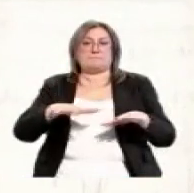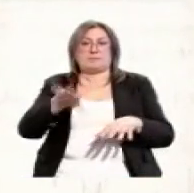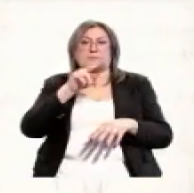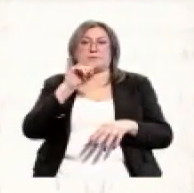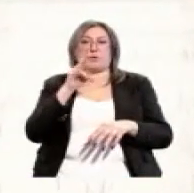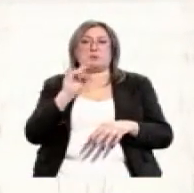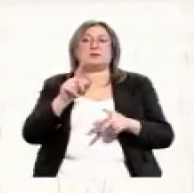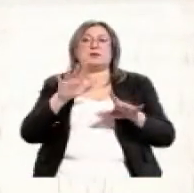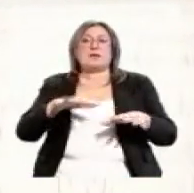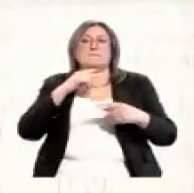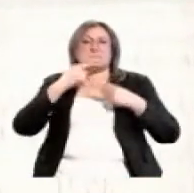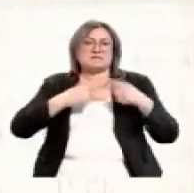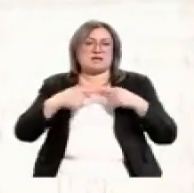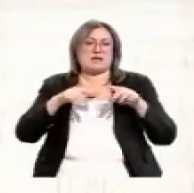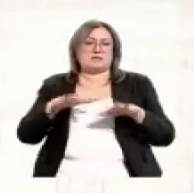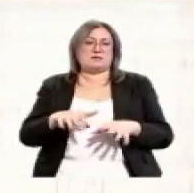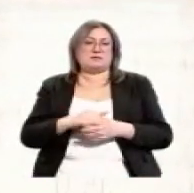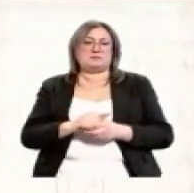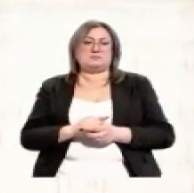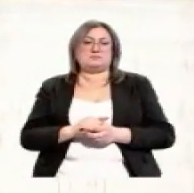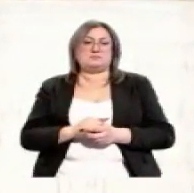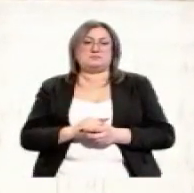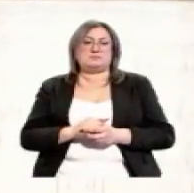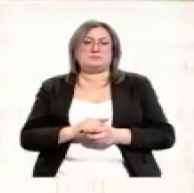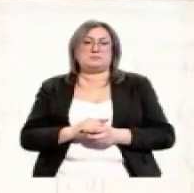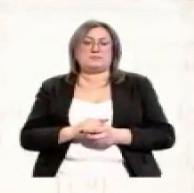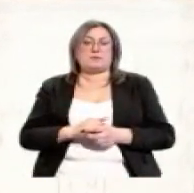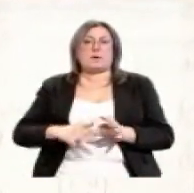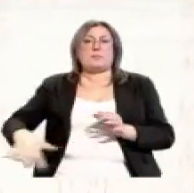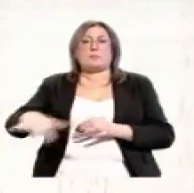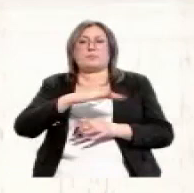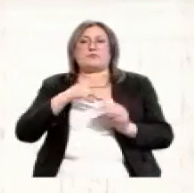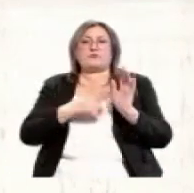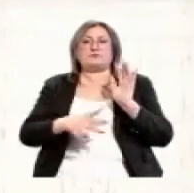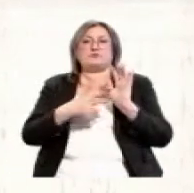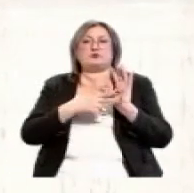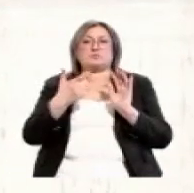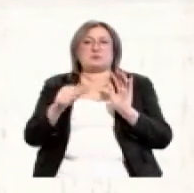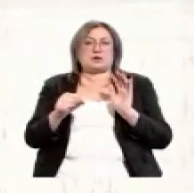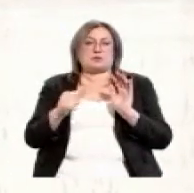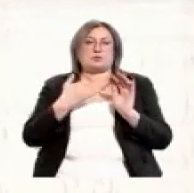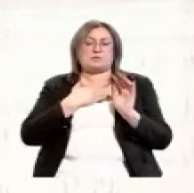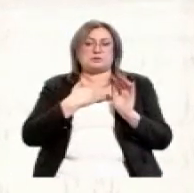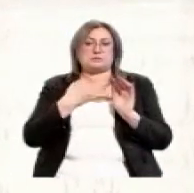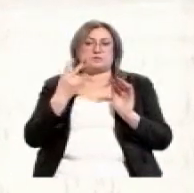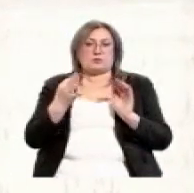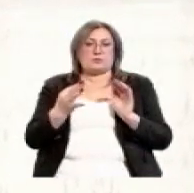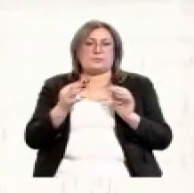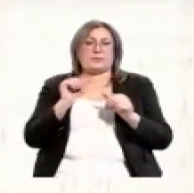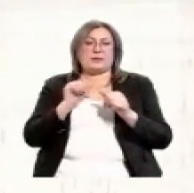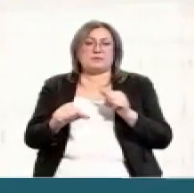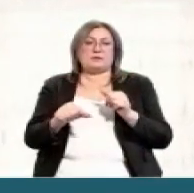является базисный, постоянный лесной питомник. Значит, общая площадь 88 гектаров у нас, но